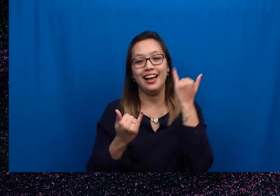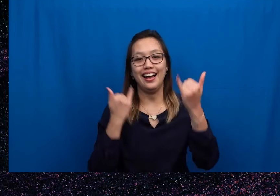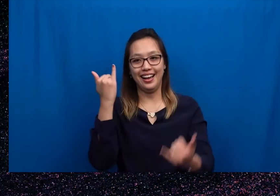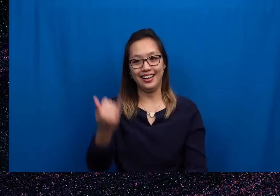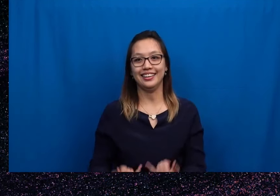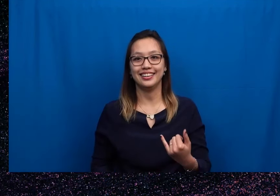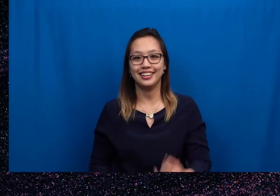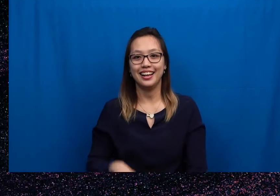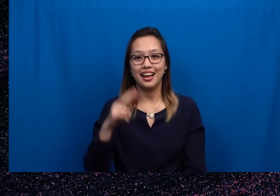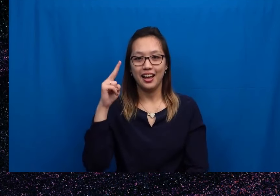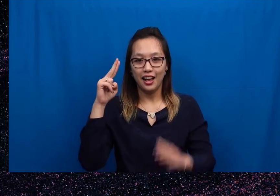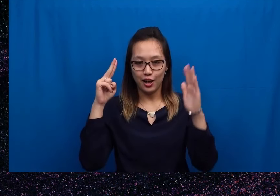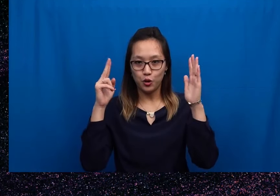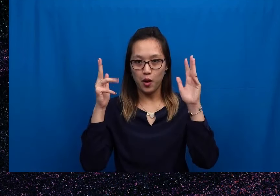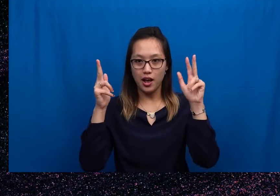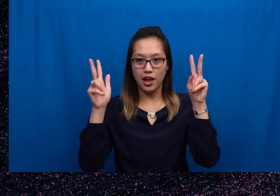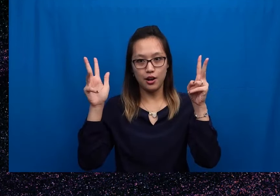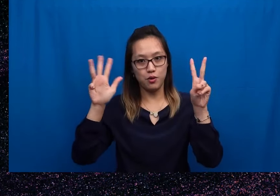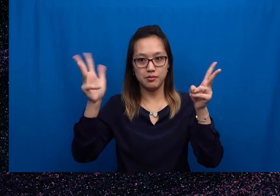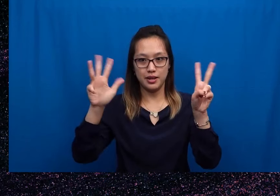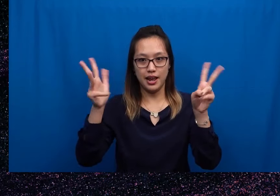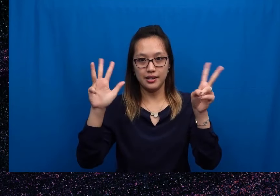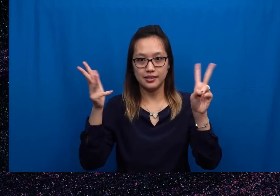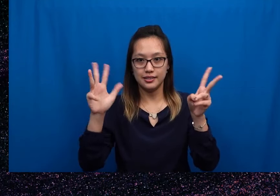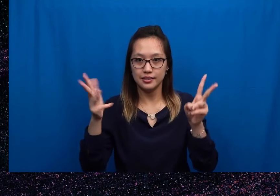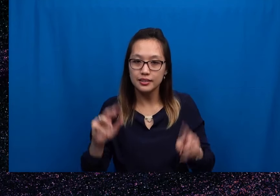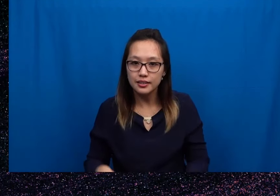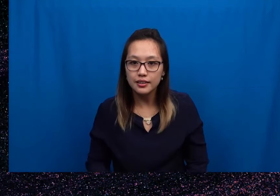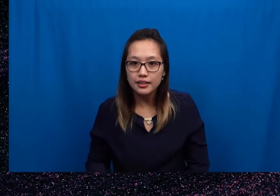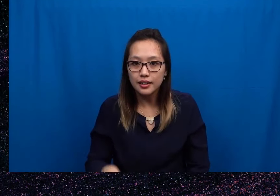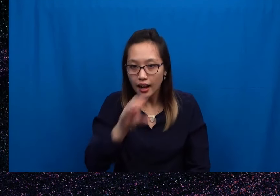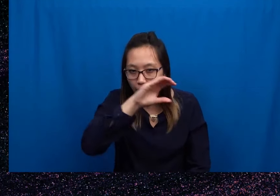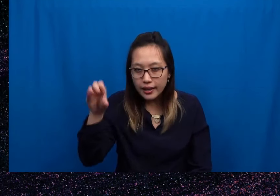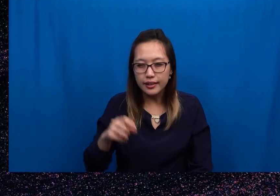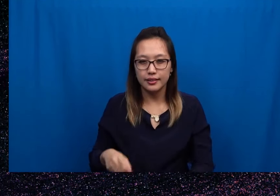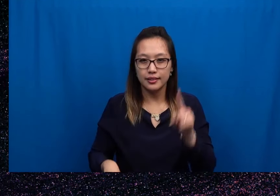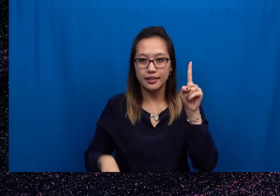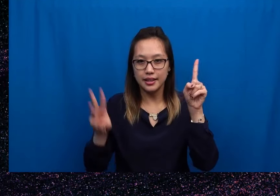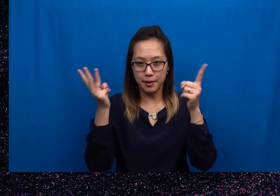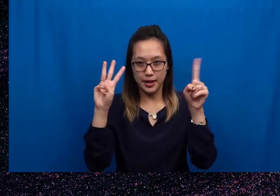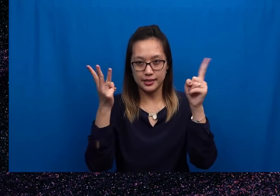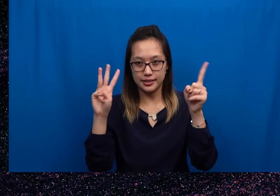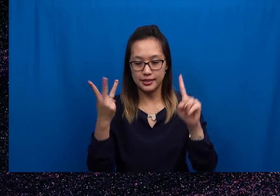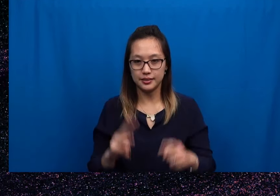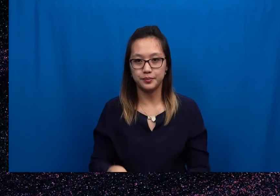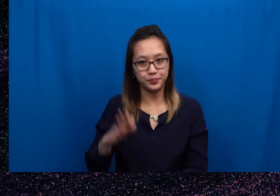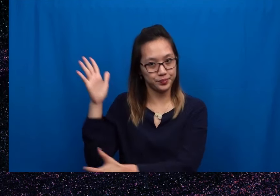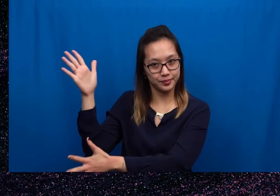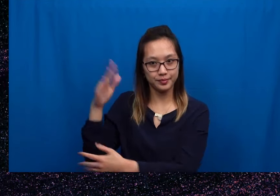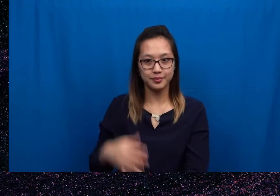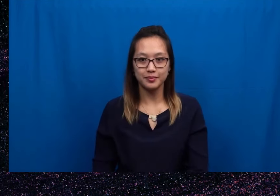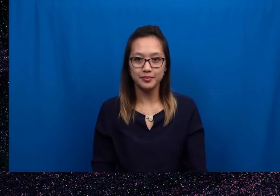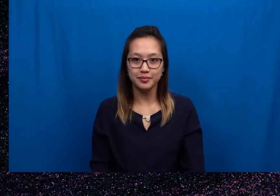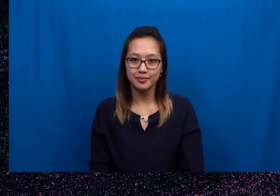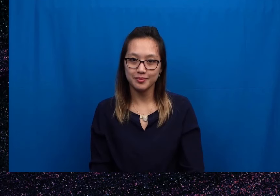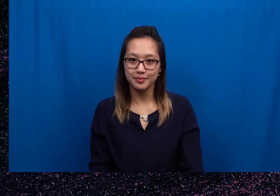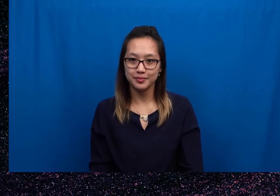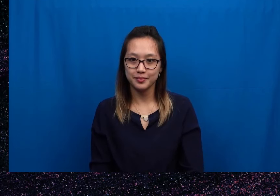jelas, apabila kamu mencari aku, kamu akan menemukan aku. Apabila kamu menanyakan aku